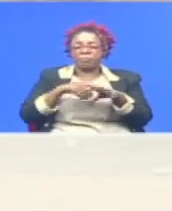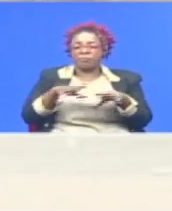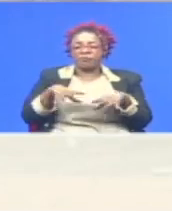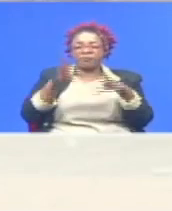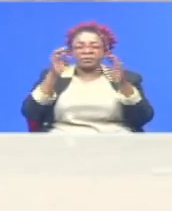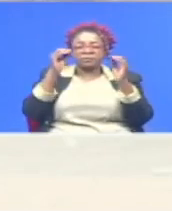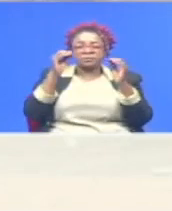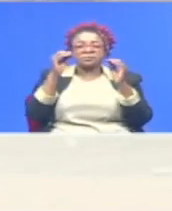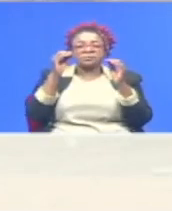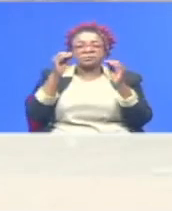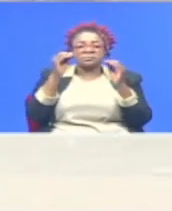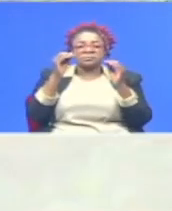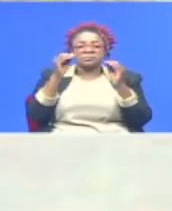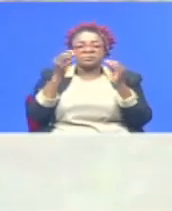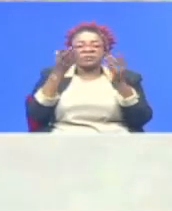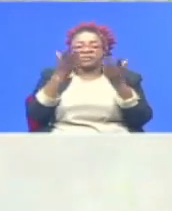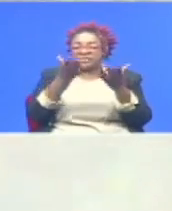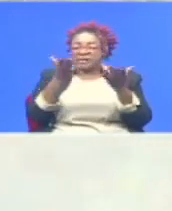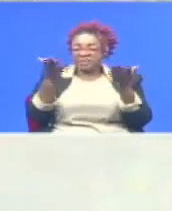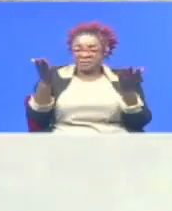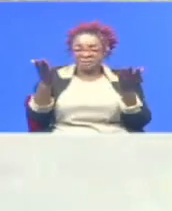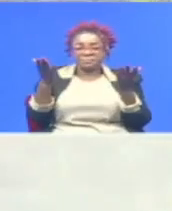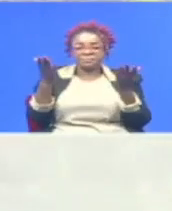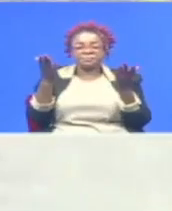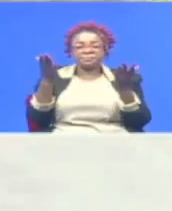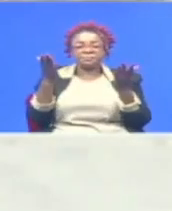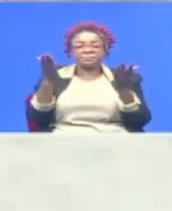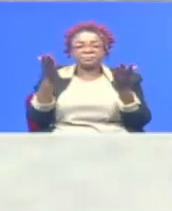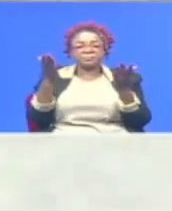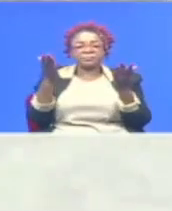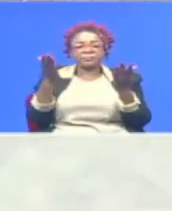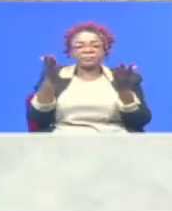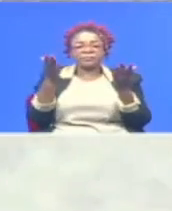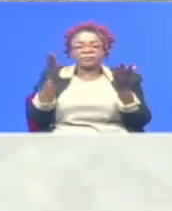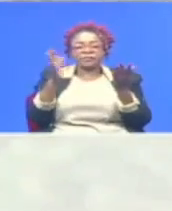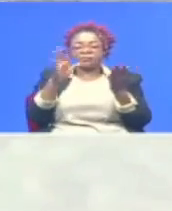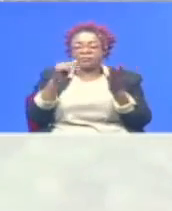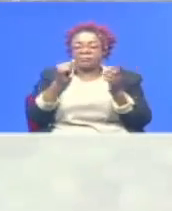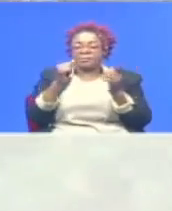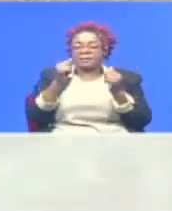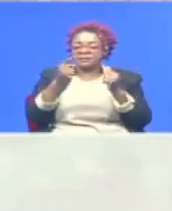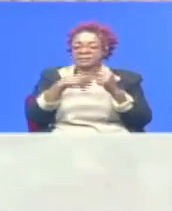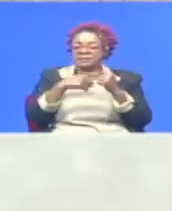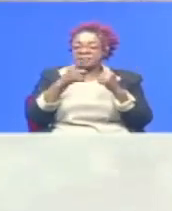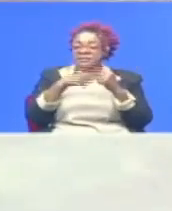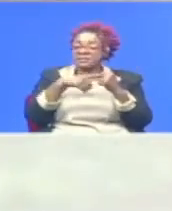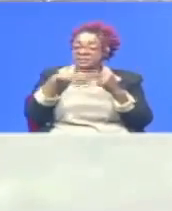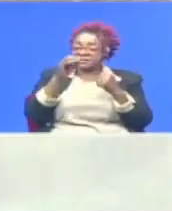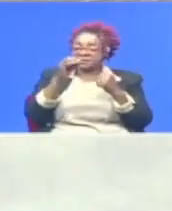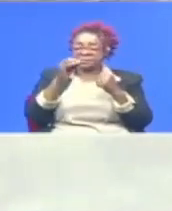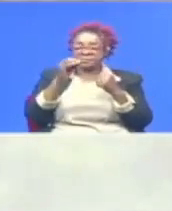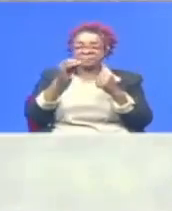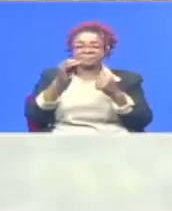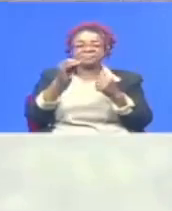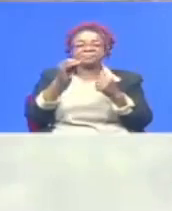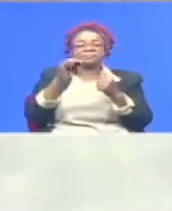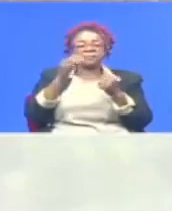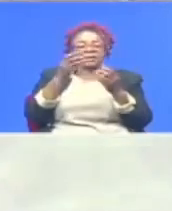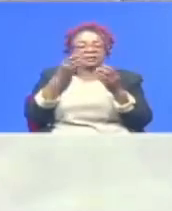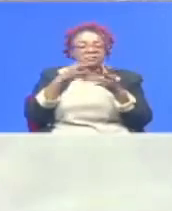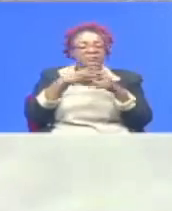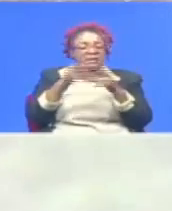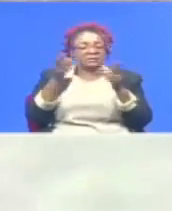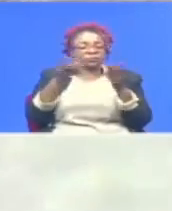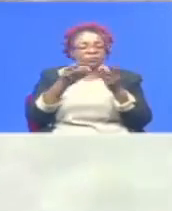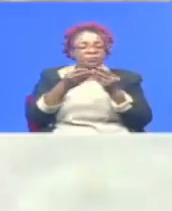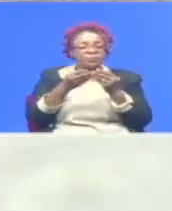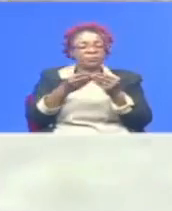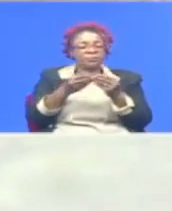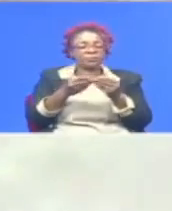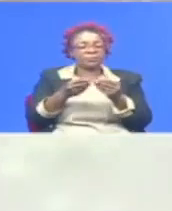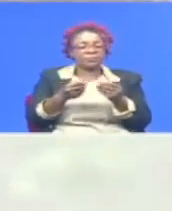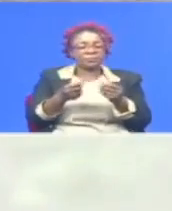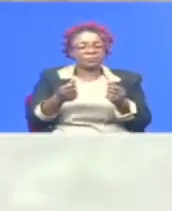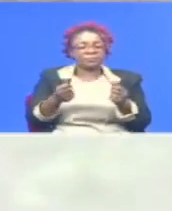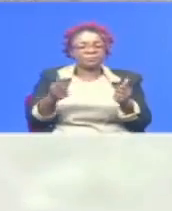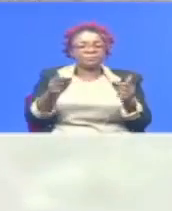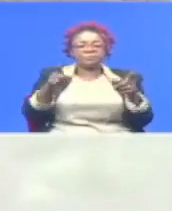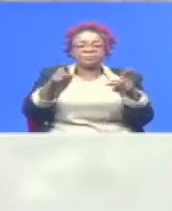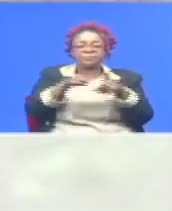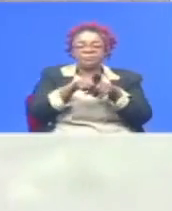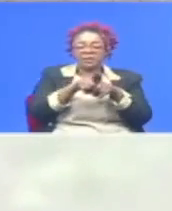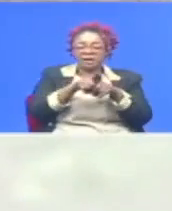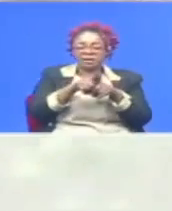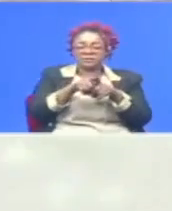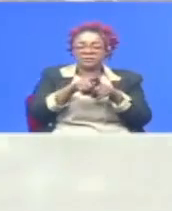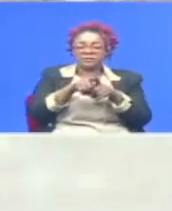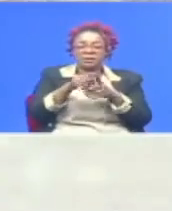waiga wanyama kwa miazi. Since the 1960s, this beauty began to fade off the earth as the Bongo population